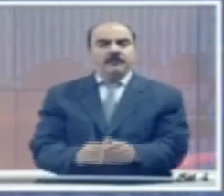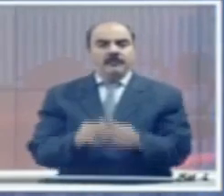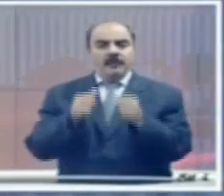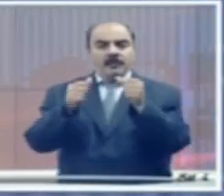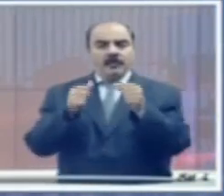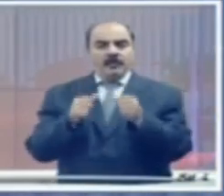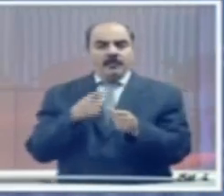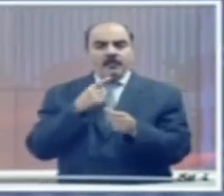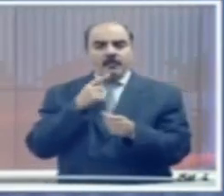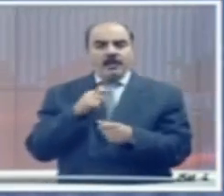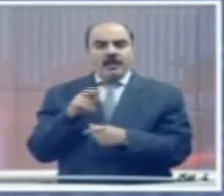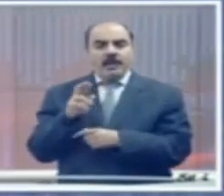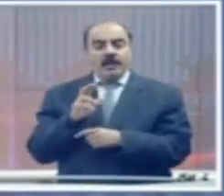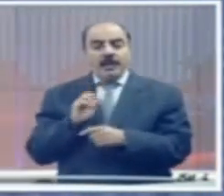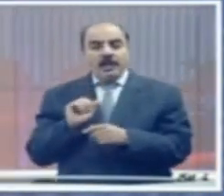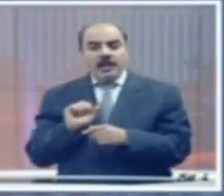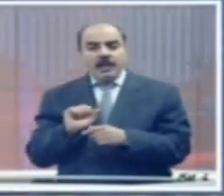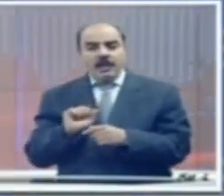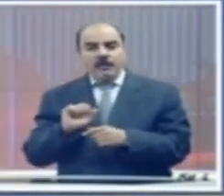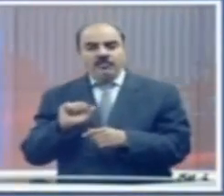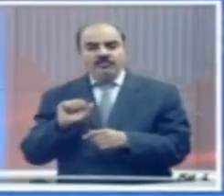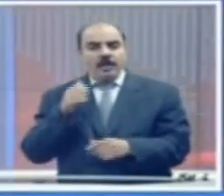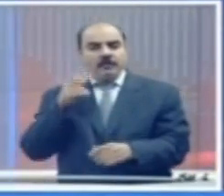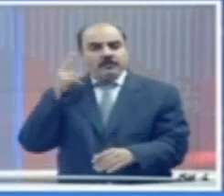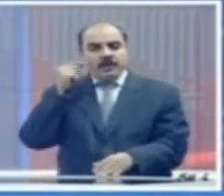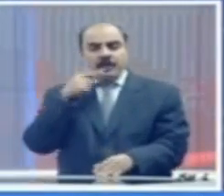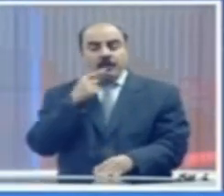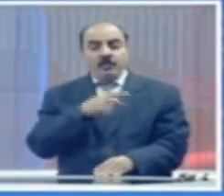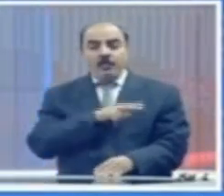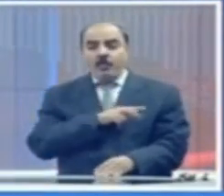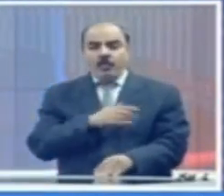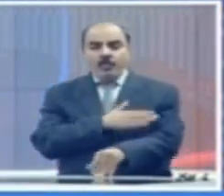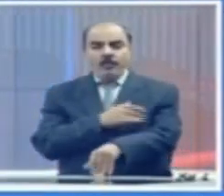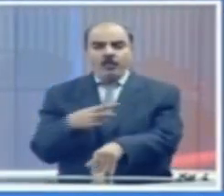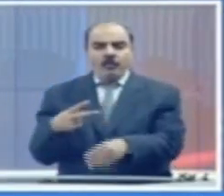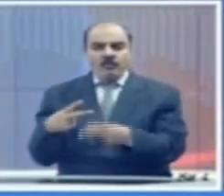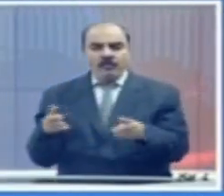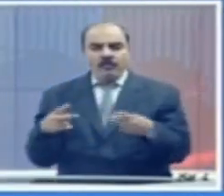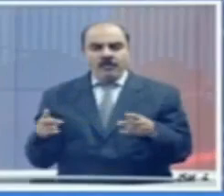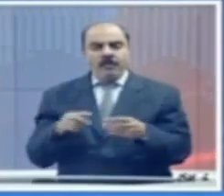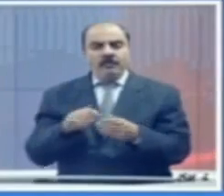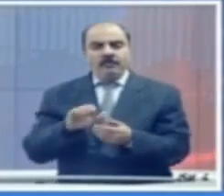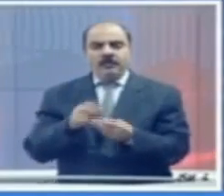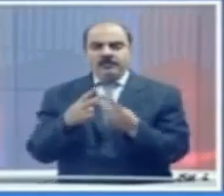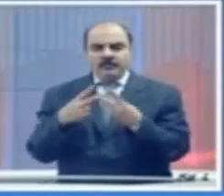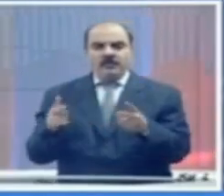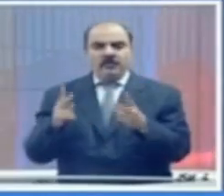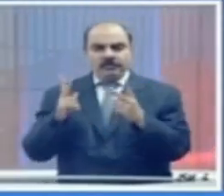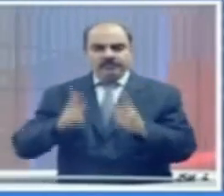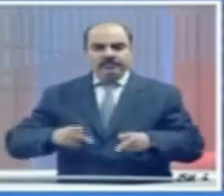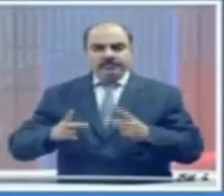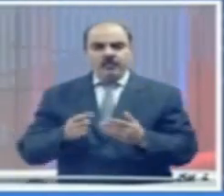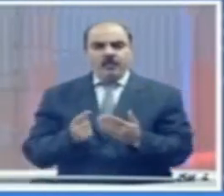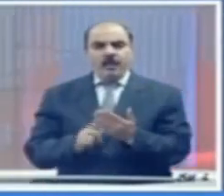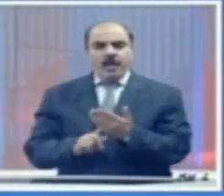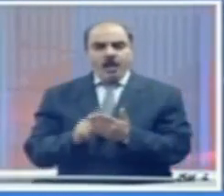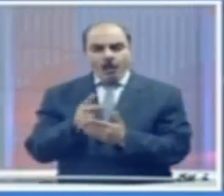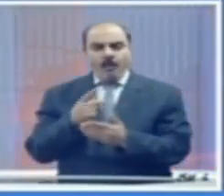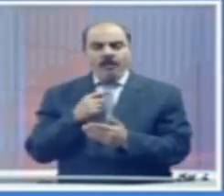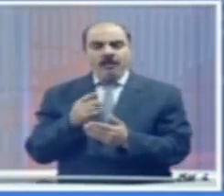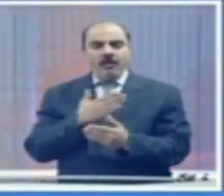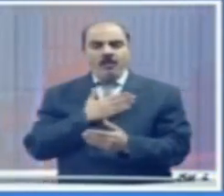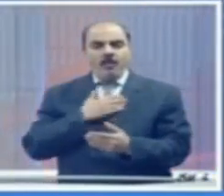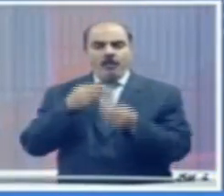أعلن المتحدث باسم الكنيسة الإسرائيلي أن النواب وافقوا على حل المجلس في قراءة أولى